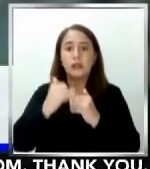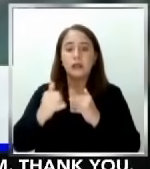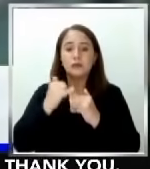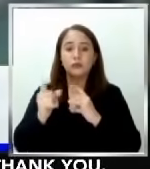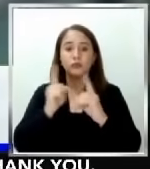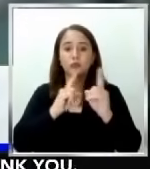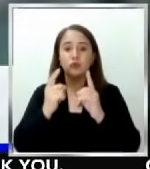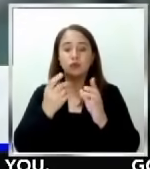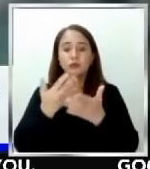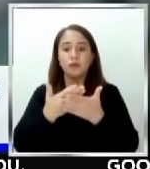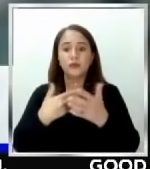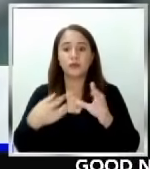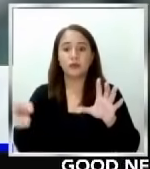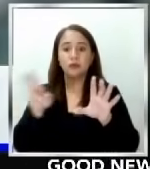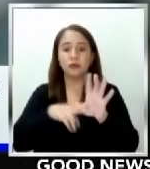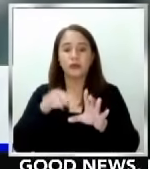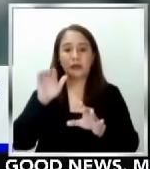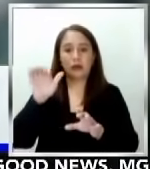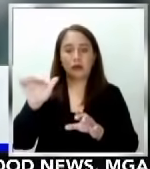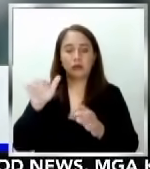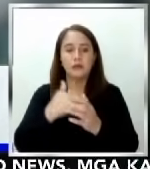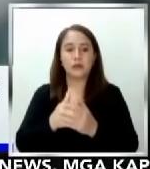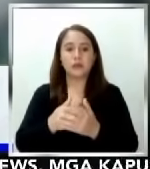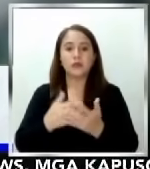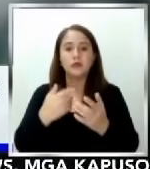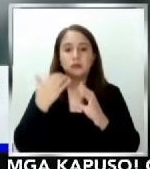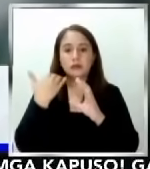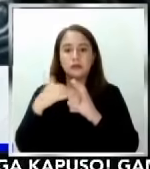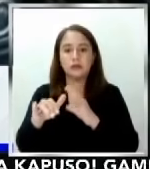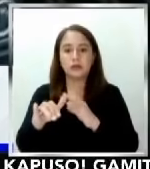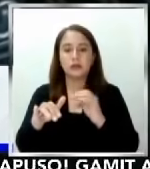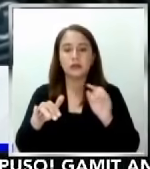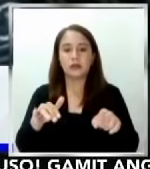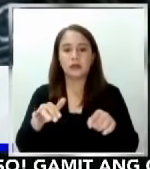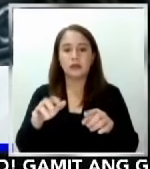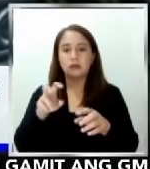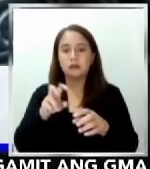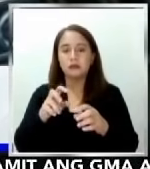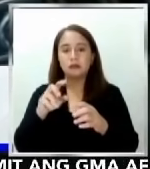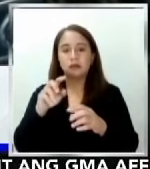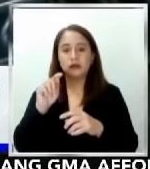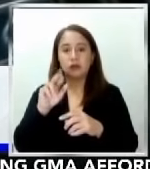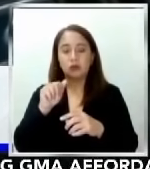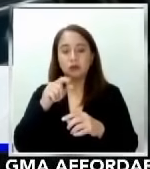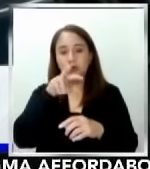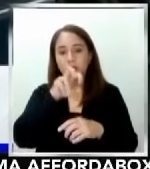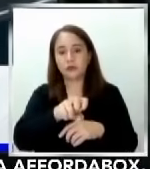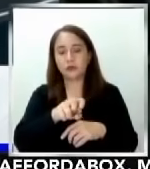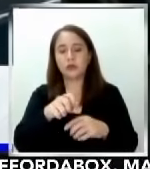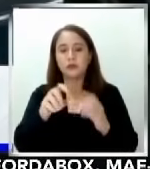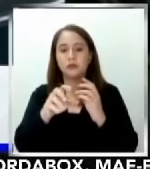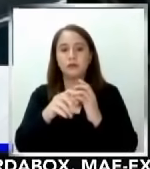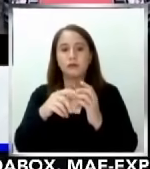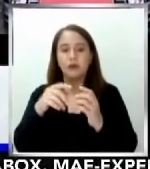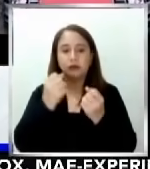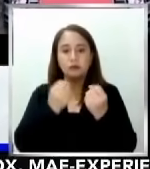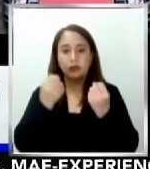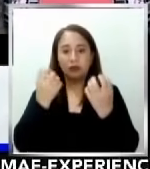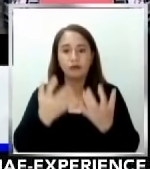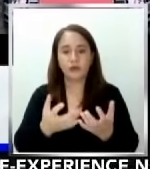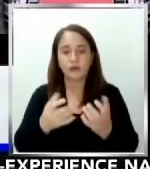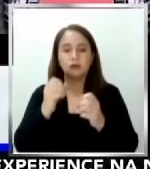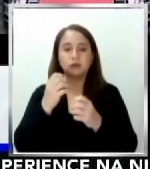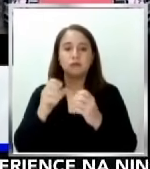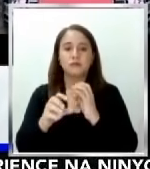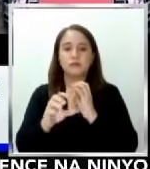Grab. Dahil na ipadala ng biktima sa magulang ang tracking locator, natukoy agad ng mga pulis ang driver at sasakyan. Umamin na